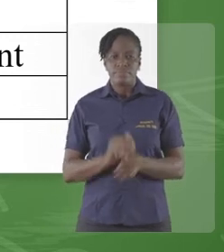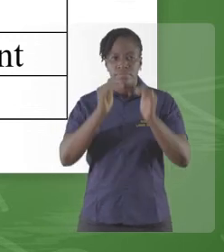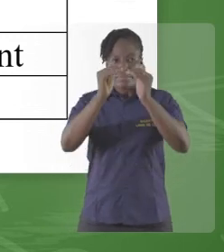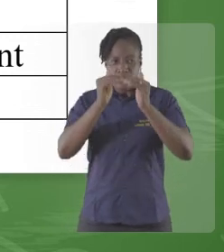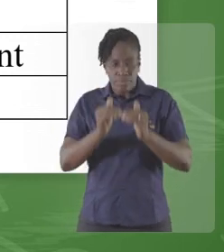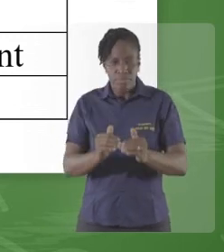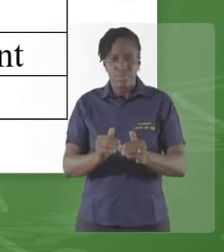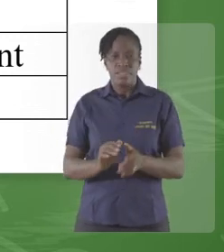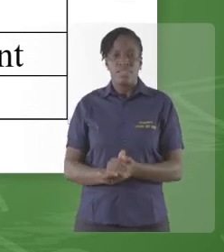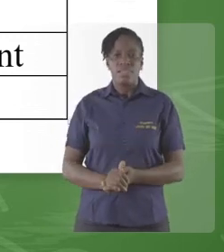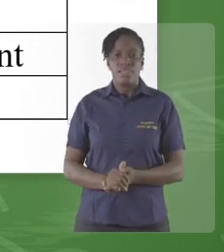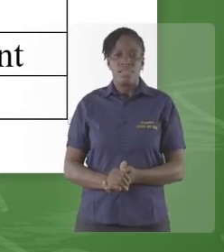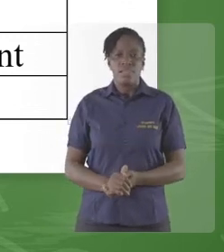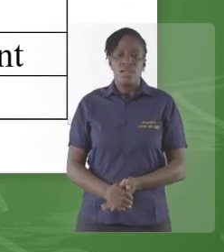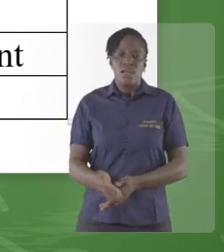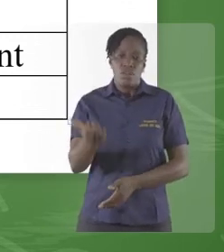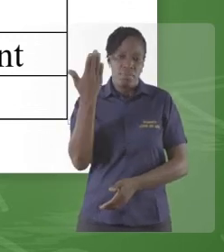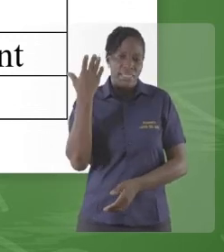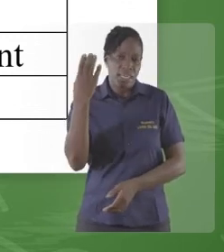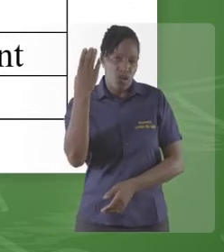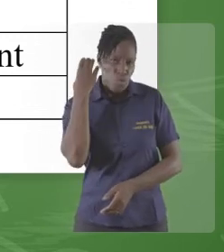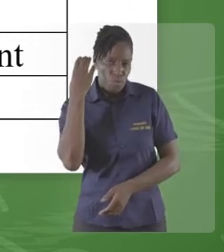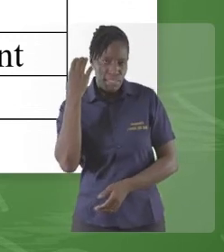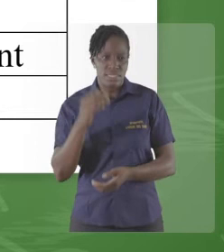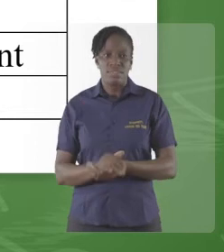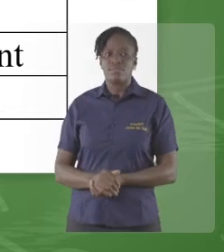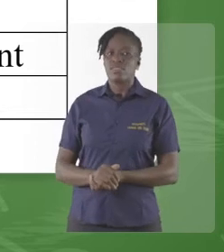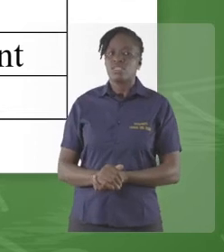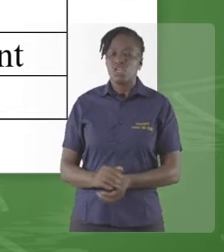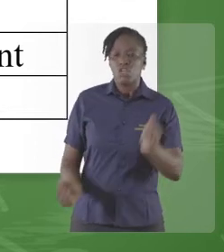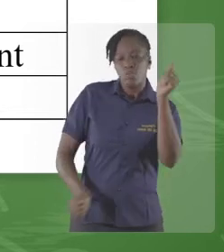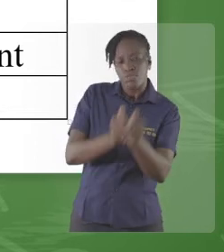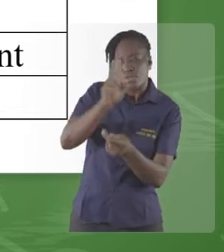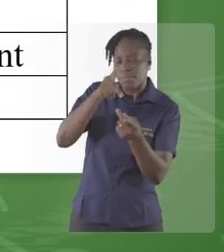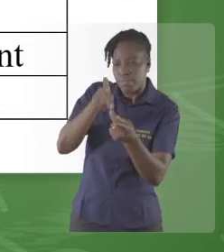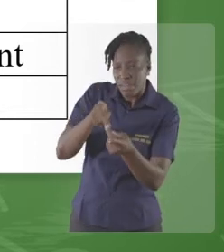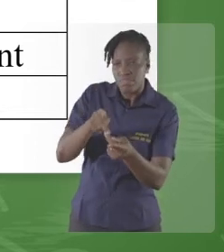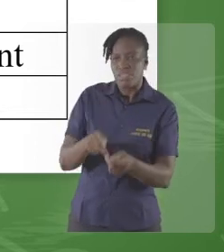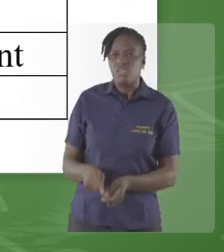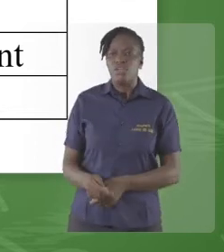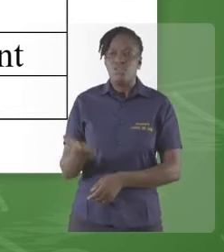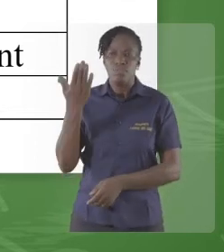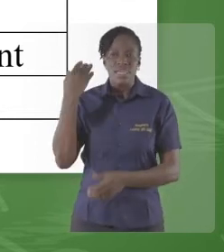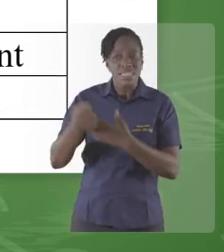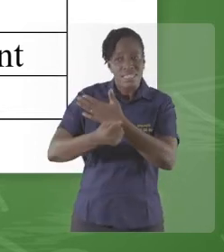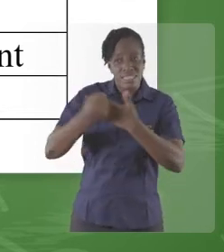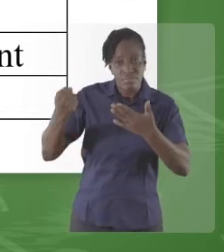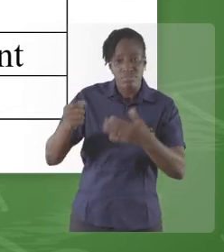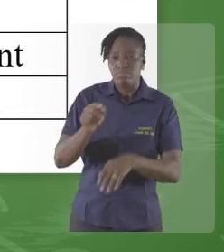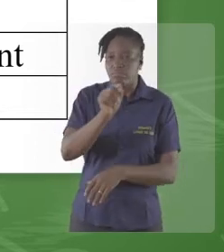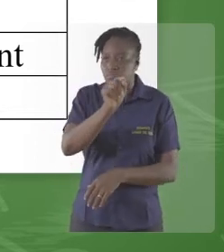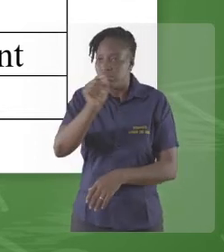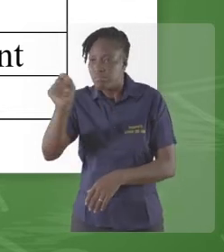Au discours direct, nous avons le passé composé, le plus que parfait et le passé simple.